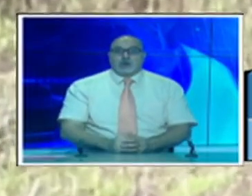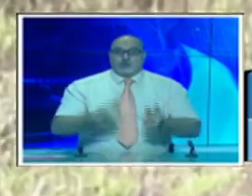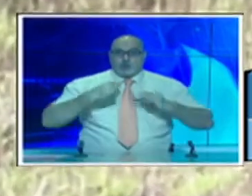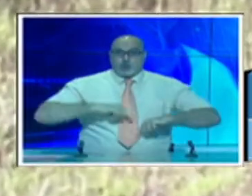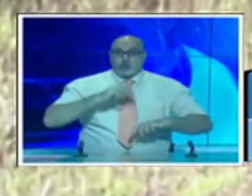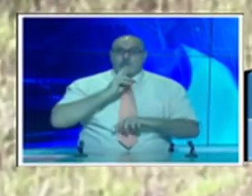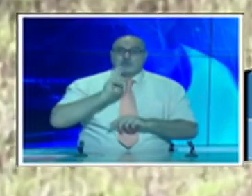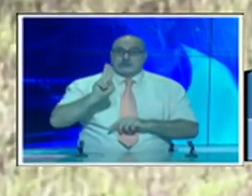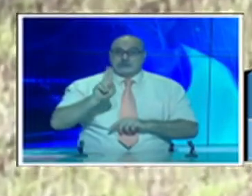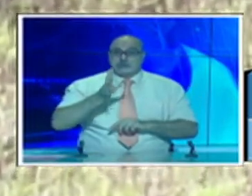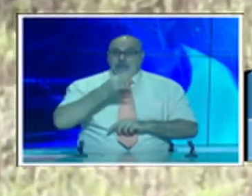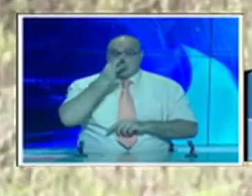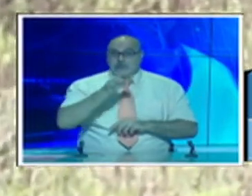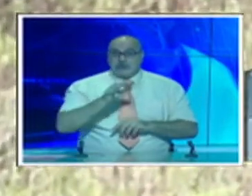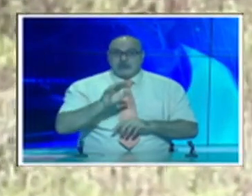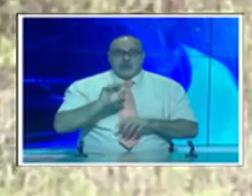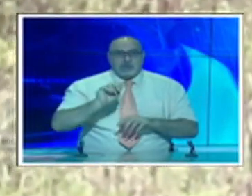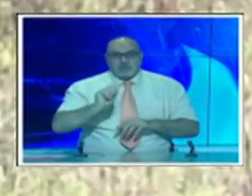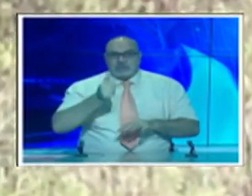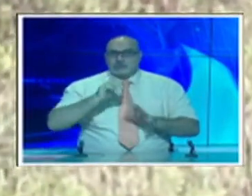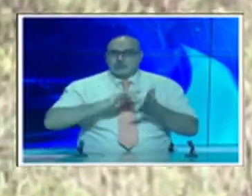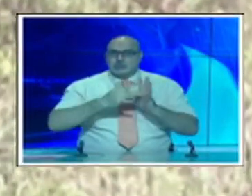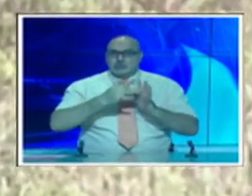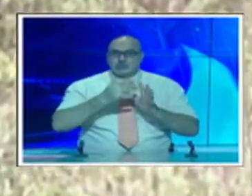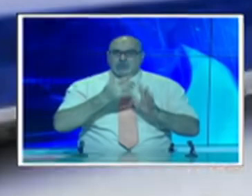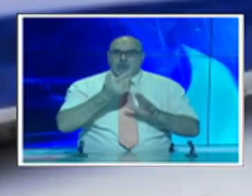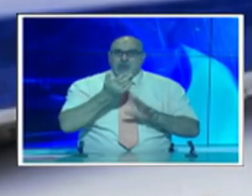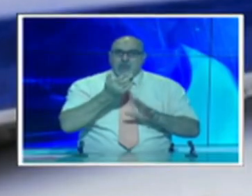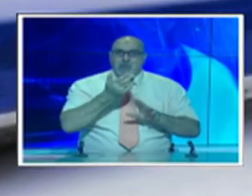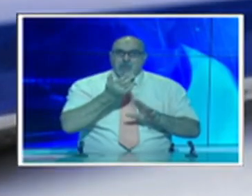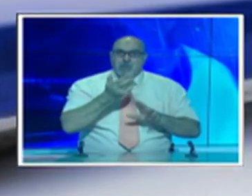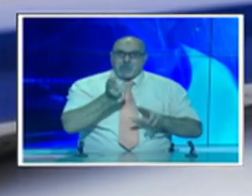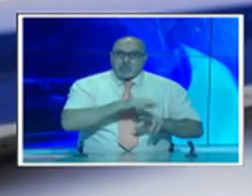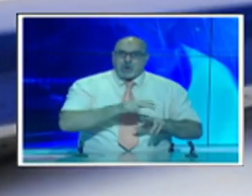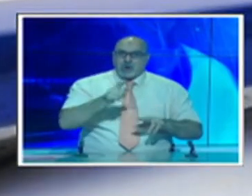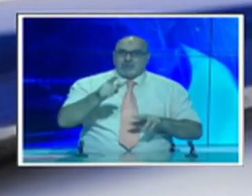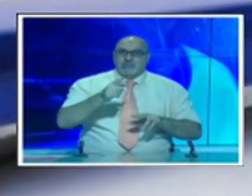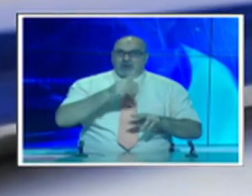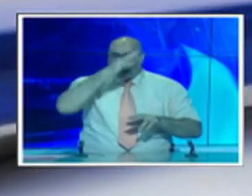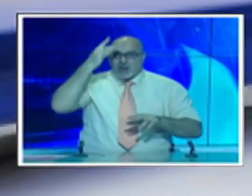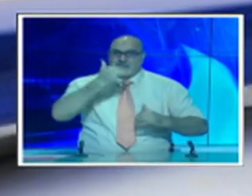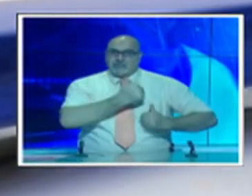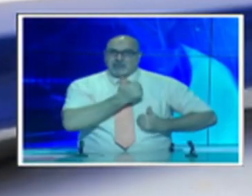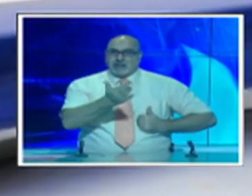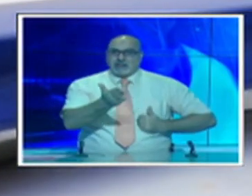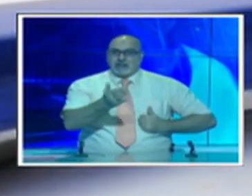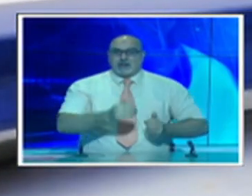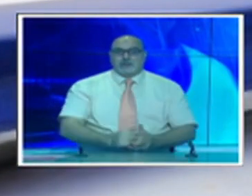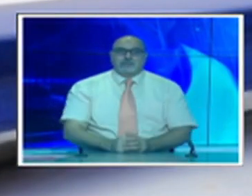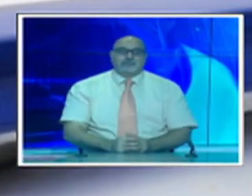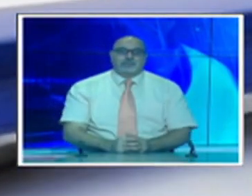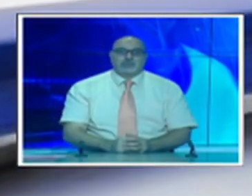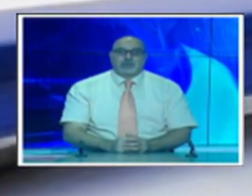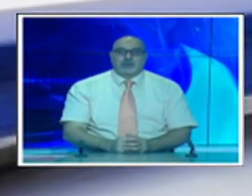السلطات المحلية أن معظم الضحايا هم من طلبة معهد القوات الجوية الأوكرانية، مؤكدة